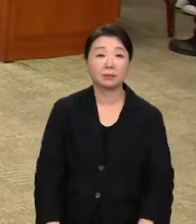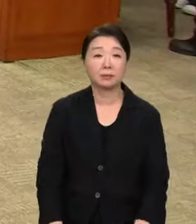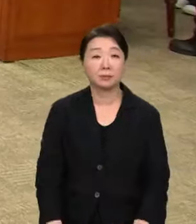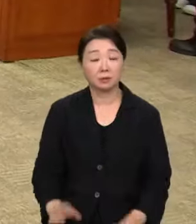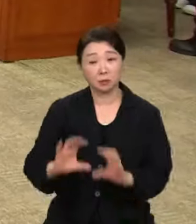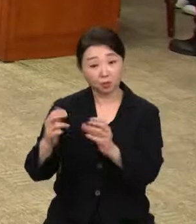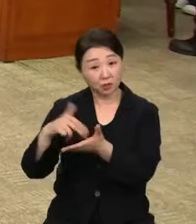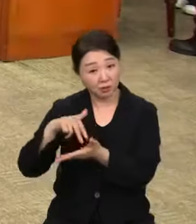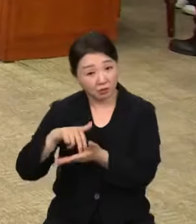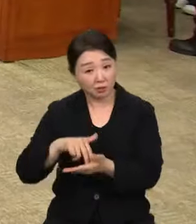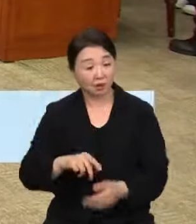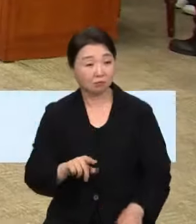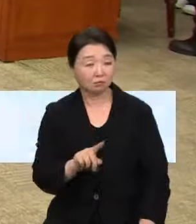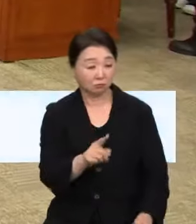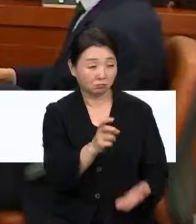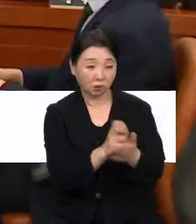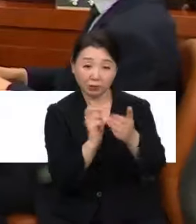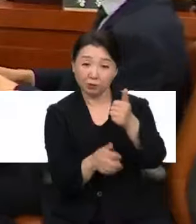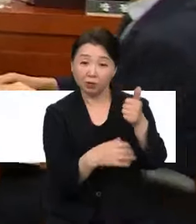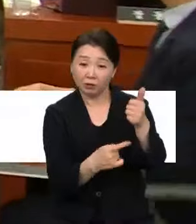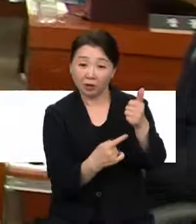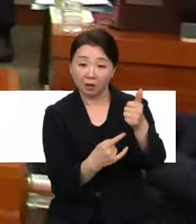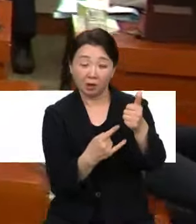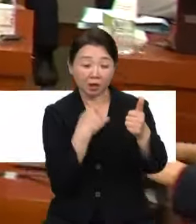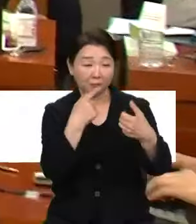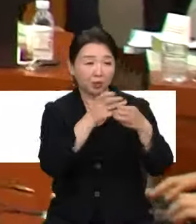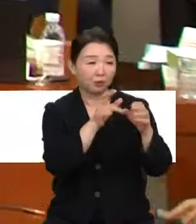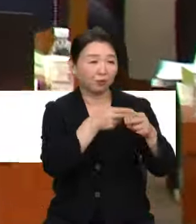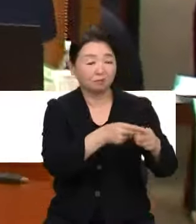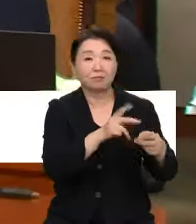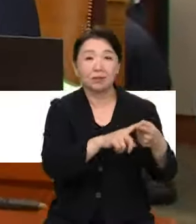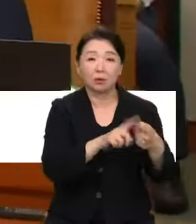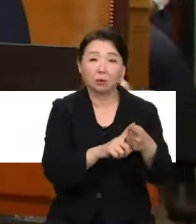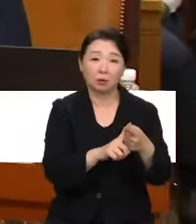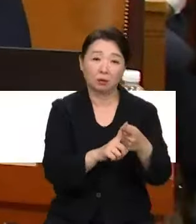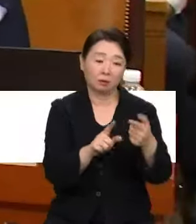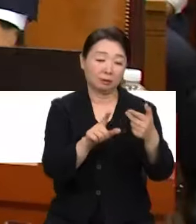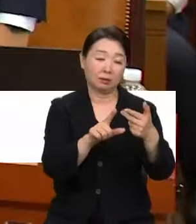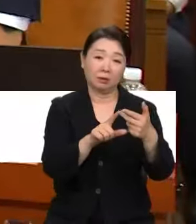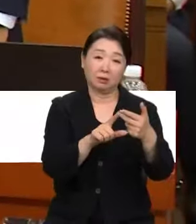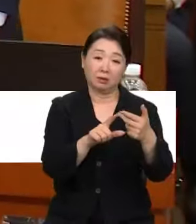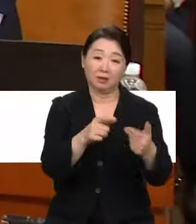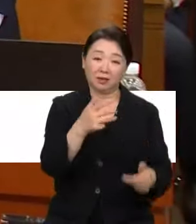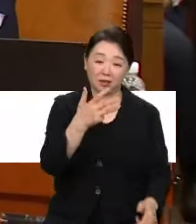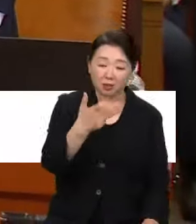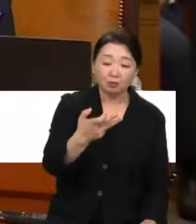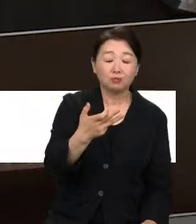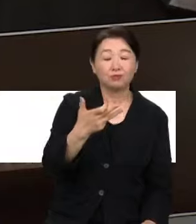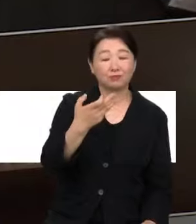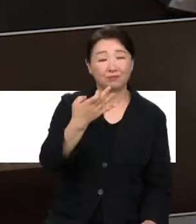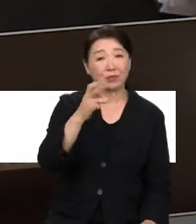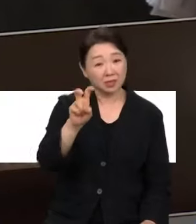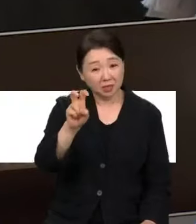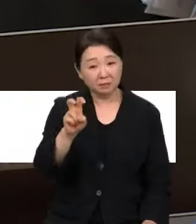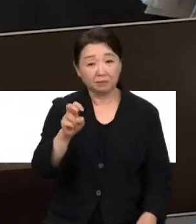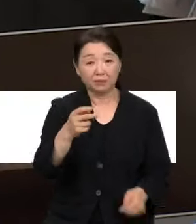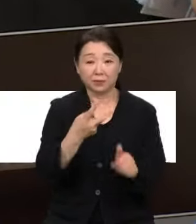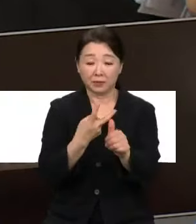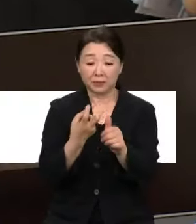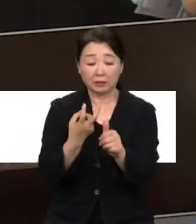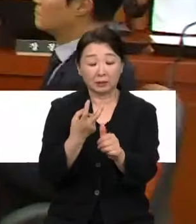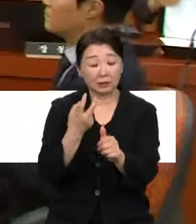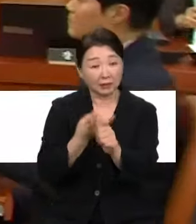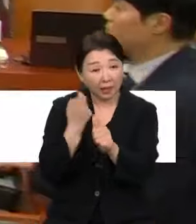하지만 국민의 힘은 앞서 법사위에서 민주당 주도로 19일과 26일 탄핵 청문회를 실시하기로 의결한데 대해